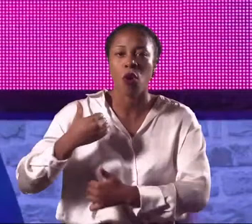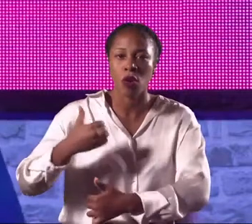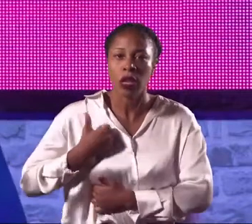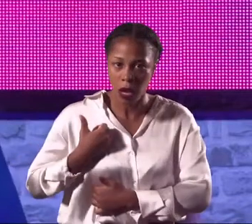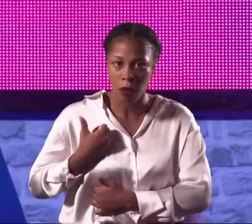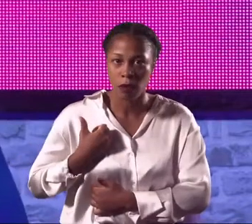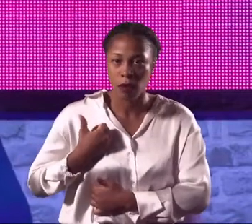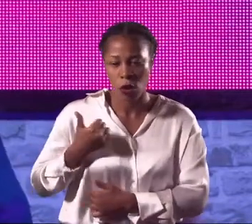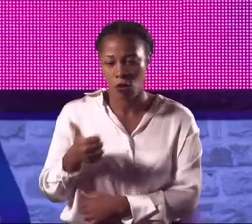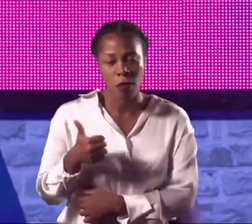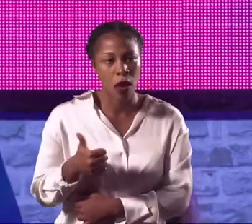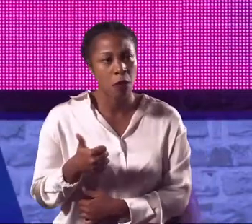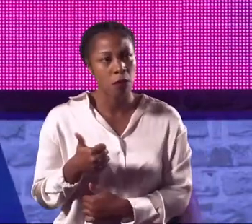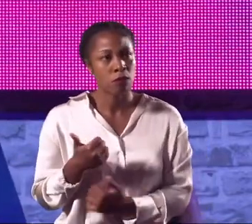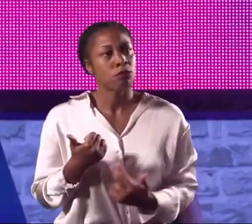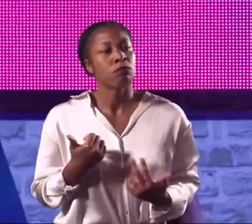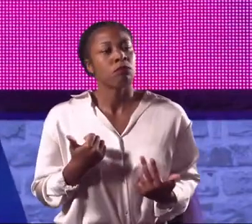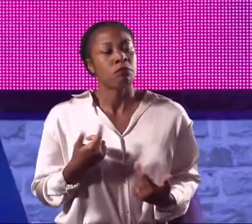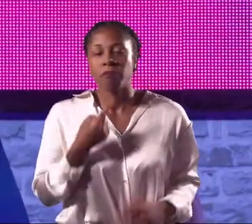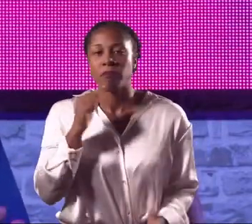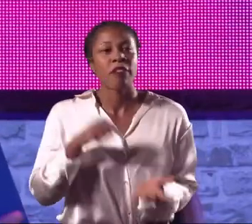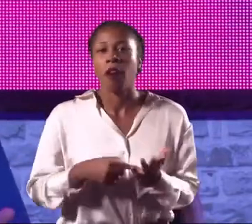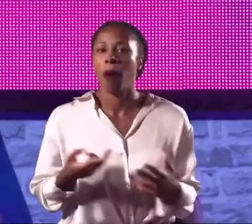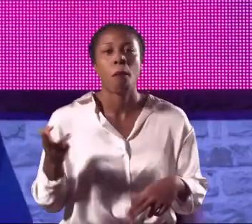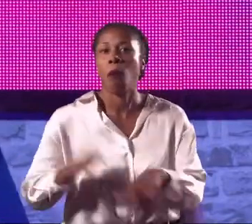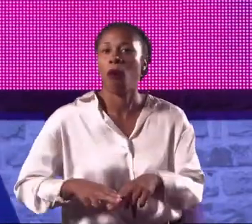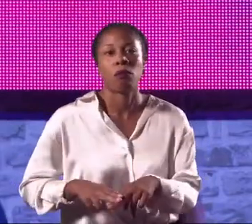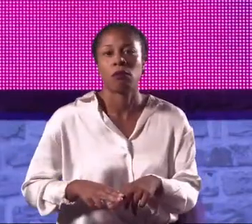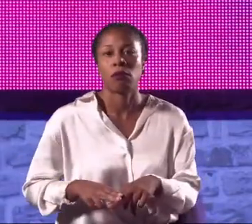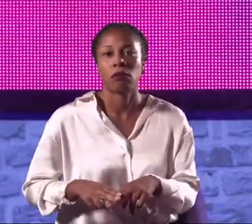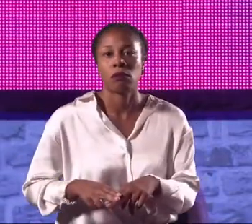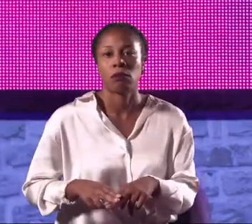effet mourir que ne plus être libre. Seulement voilà,